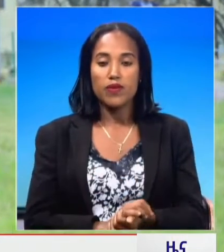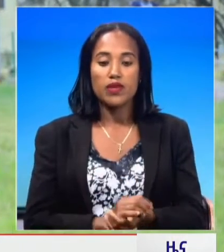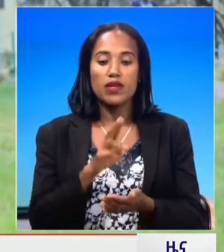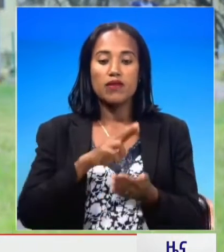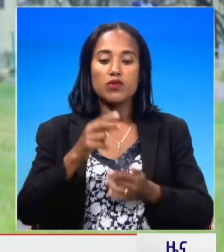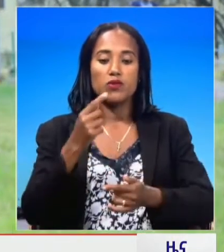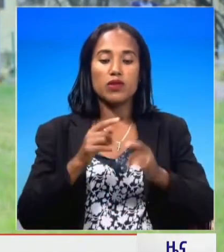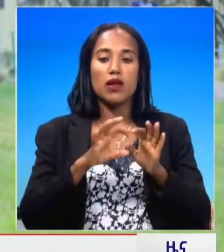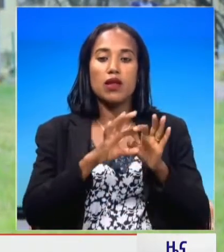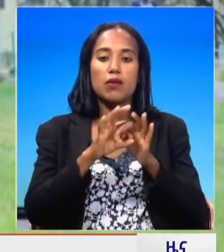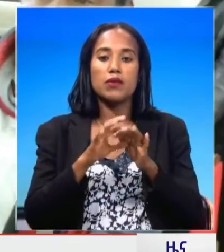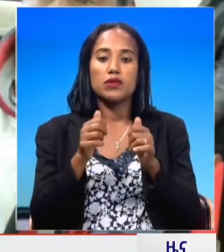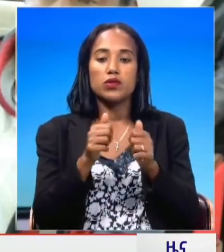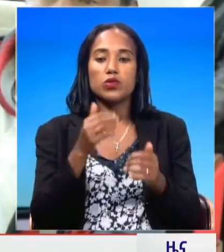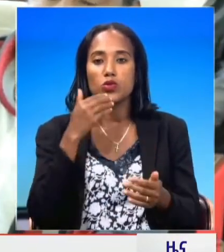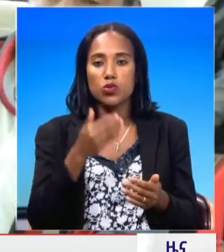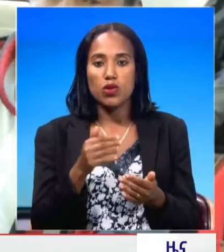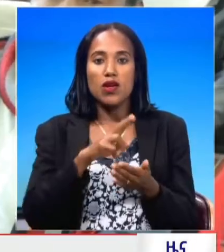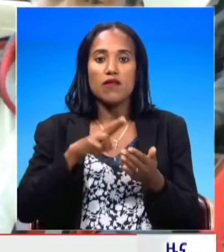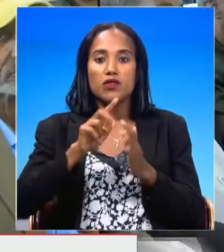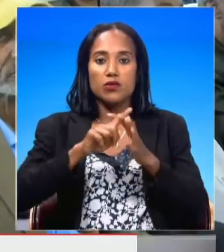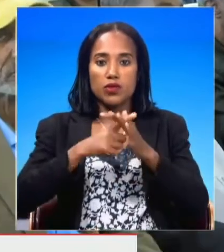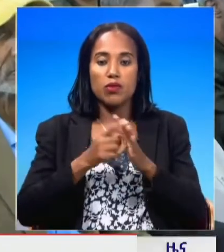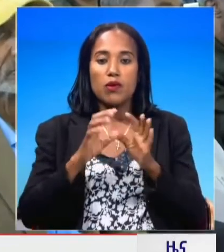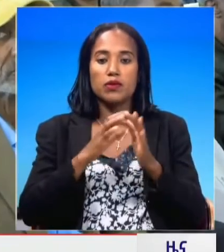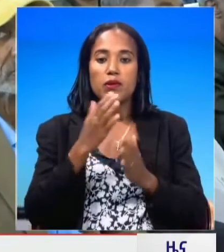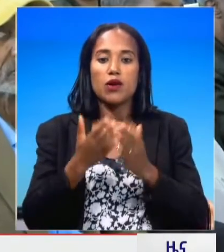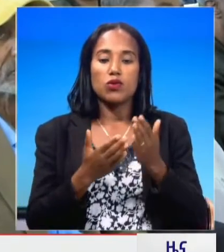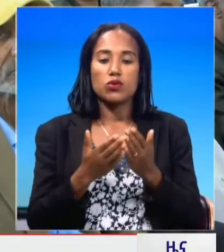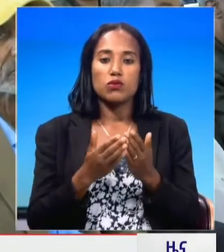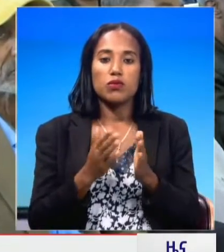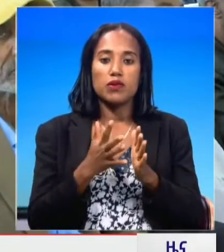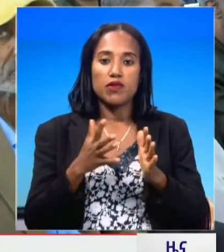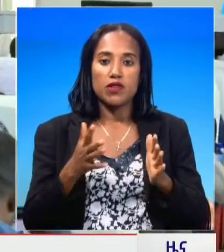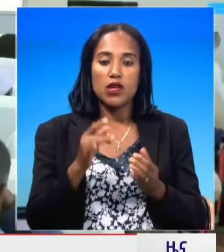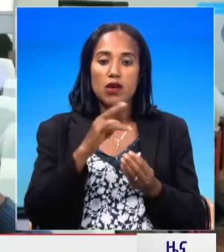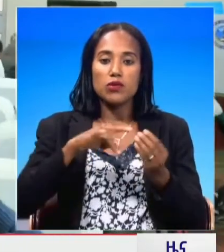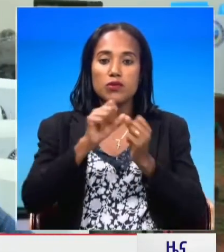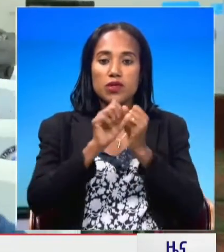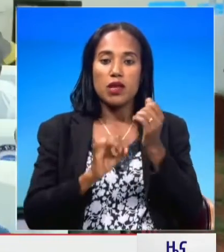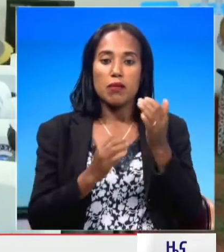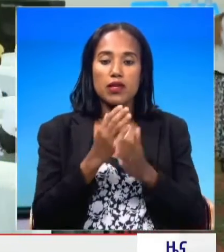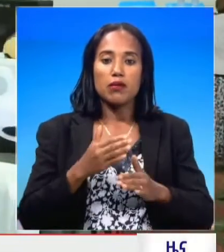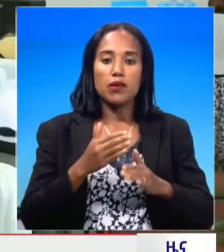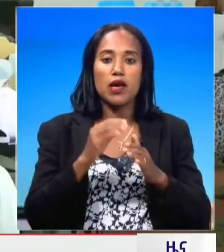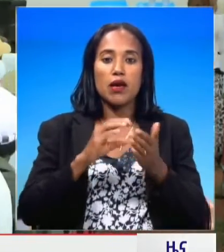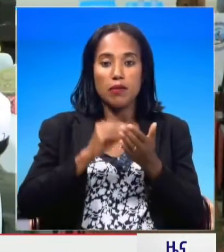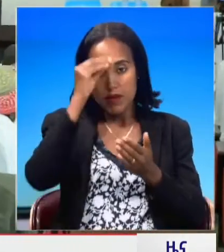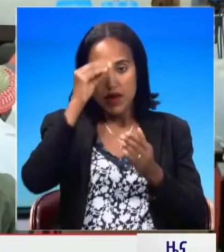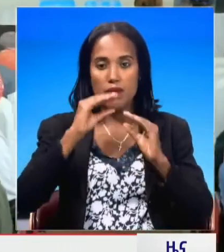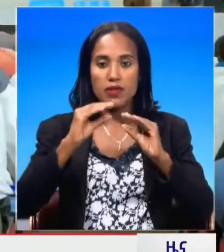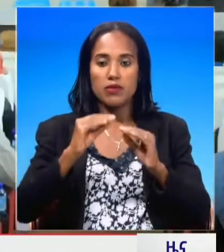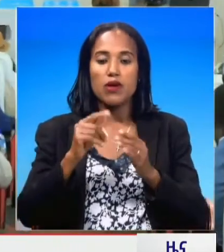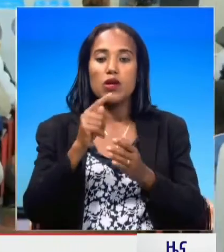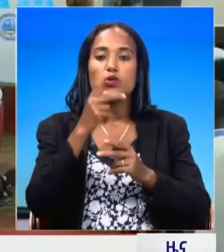ለማህበረሰቡ እጅግ በጣም ጥሩ ነው። ዩኒቨርሲቲው የጀመራቸውን የማህበረሰብ አገልግሎቶች በማስፋት በዞኑ መሰረተ ልማት ግንባታ፣ በመማር ማስተማር፣